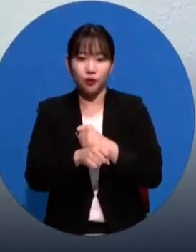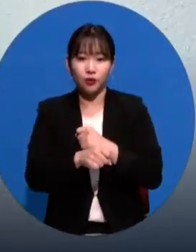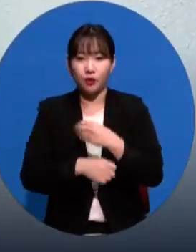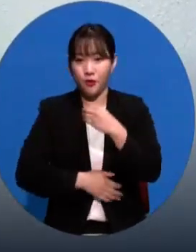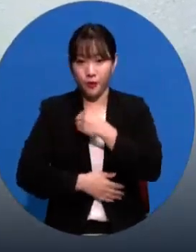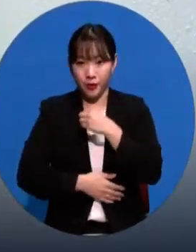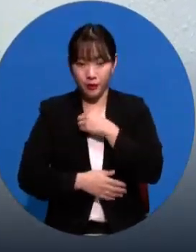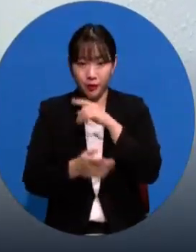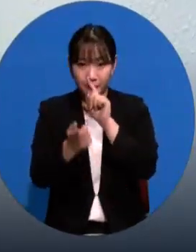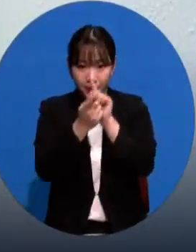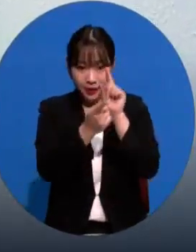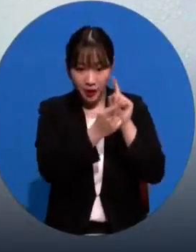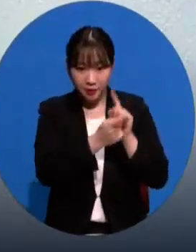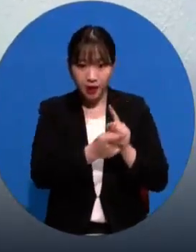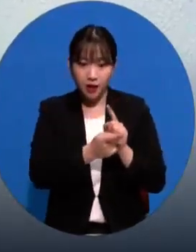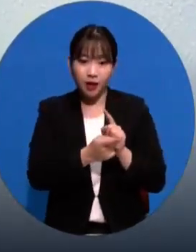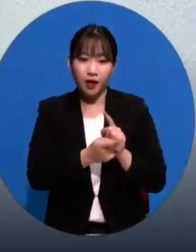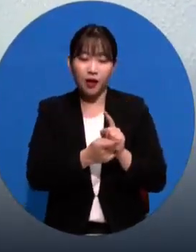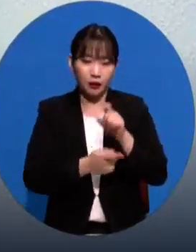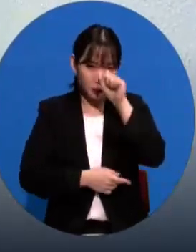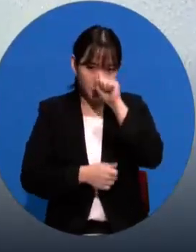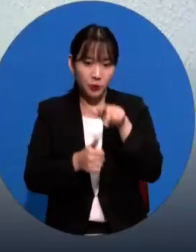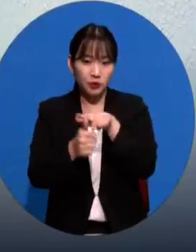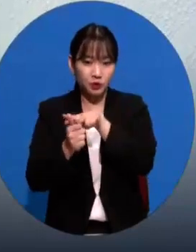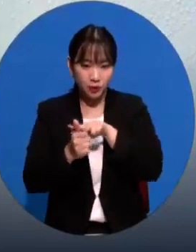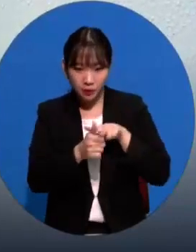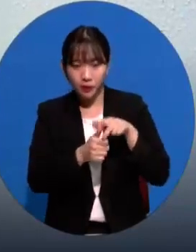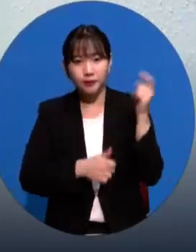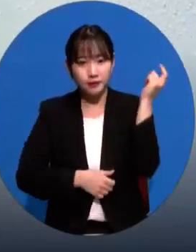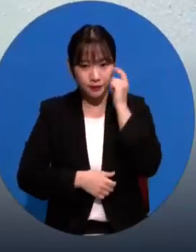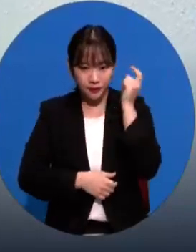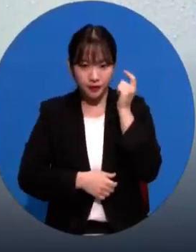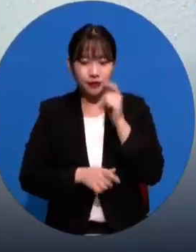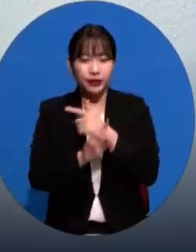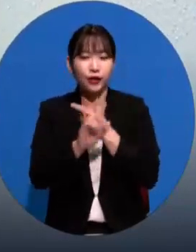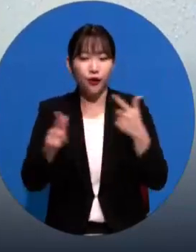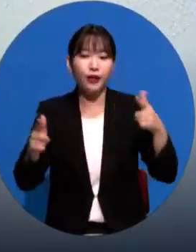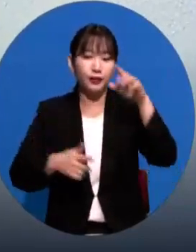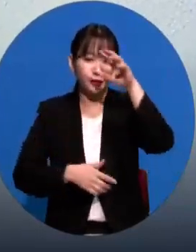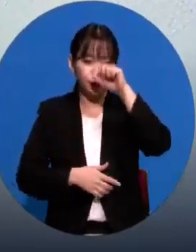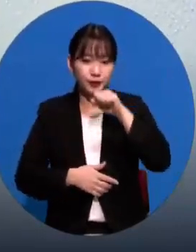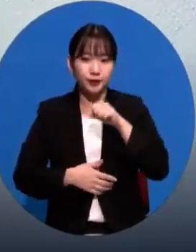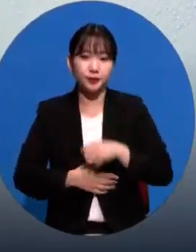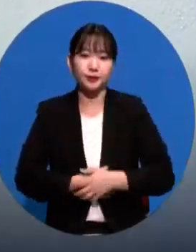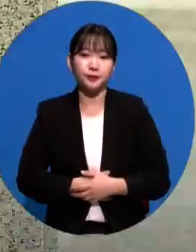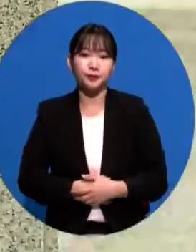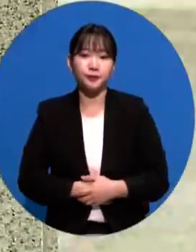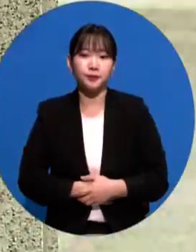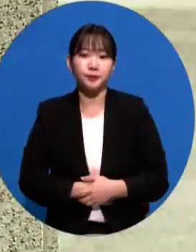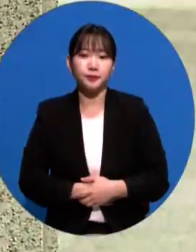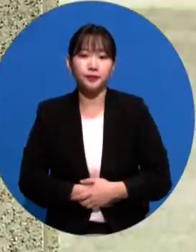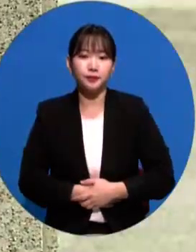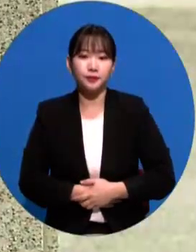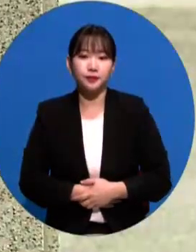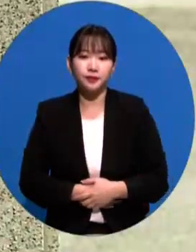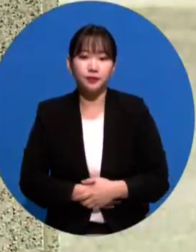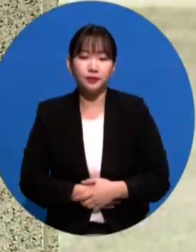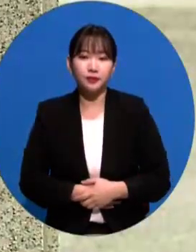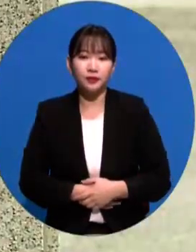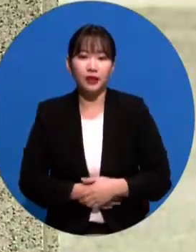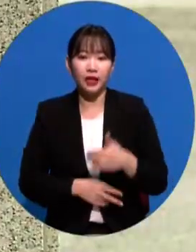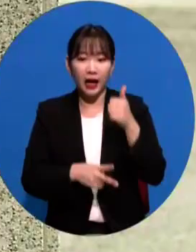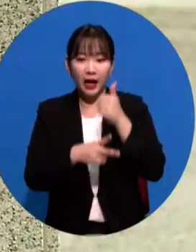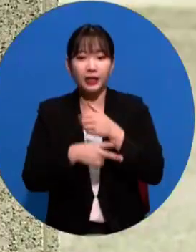또 어르신들만, 회원님들 만나면 이제 좋은 정보도 듣고 여러모로 좋아요.